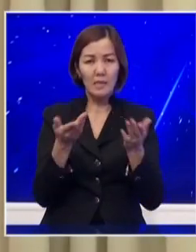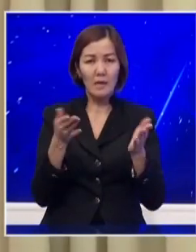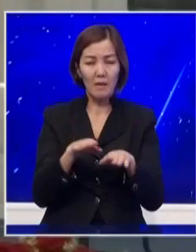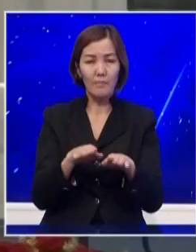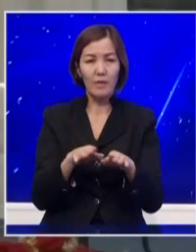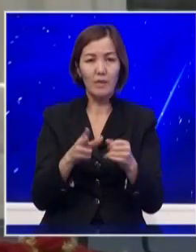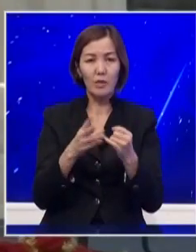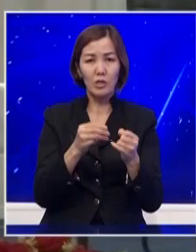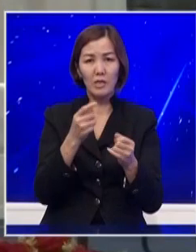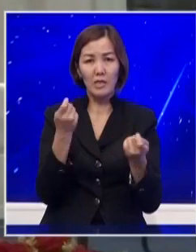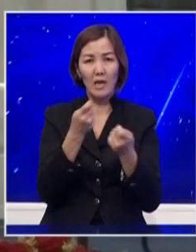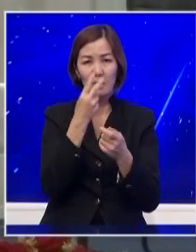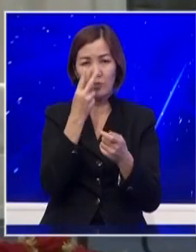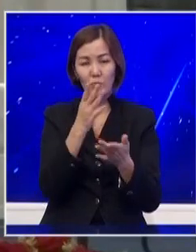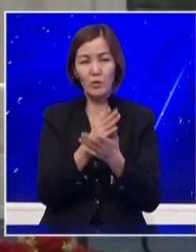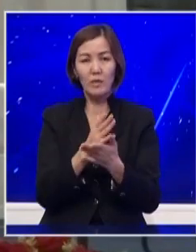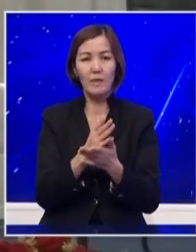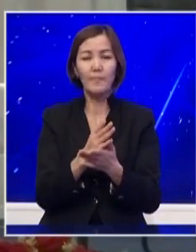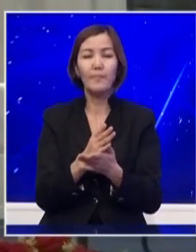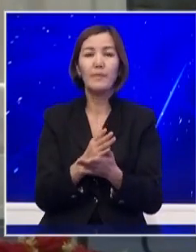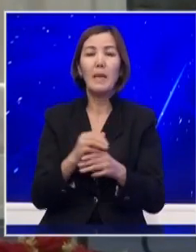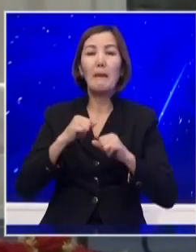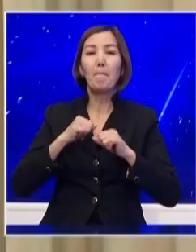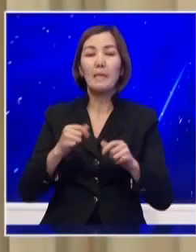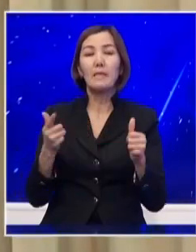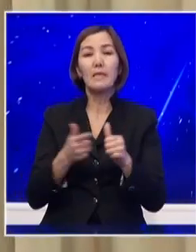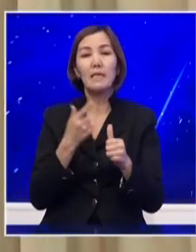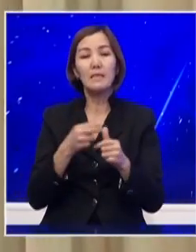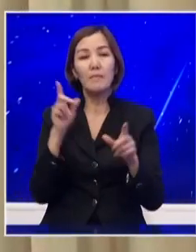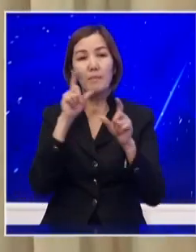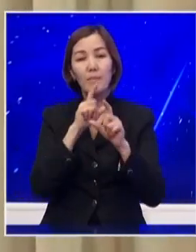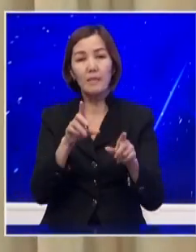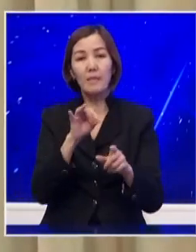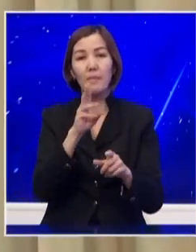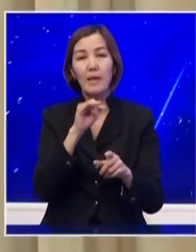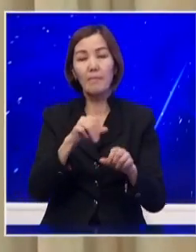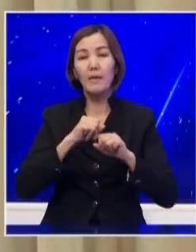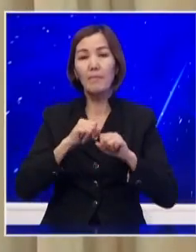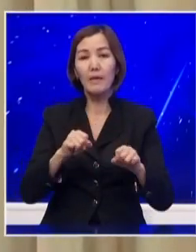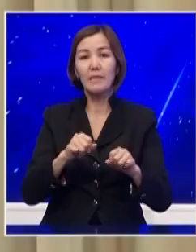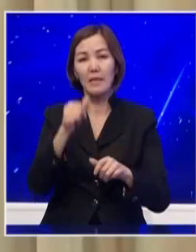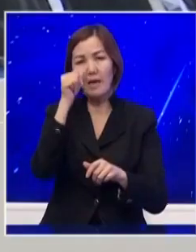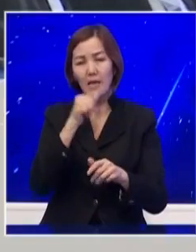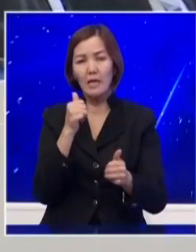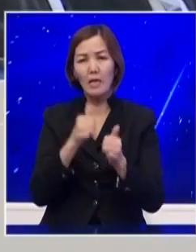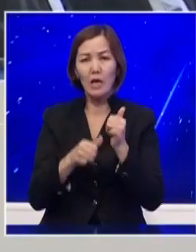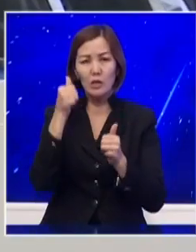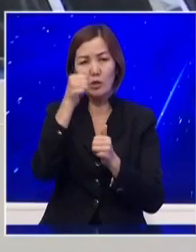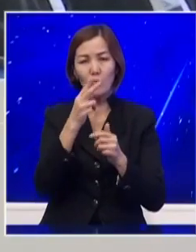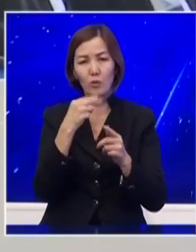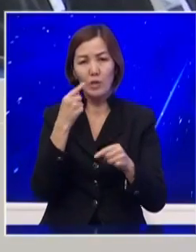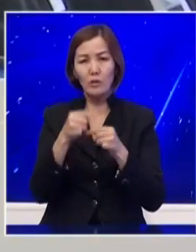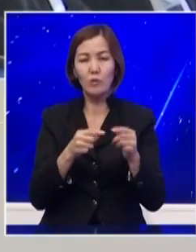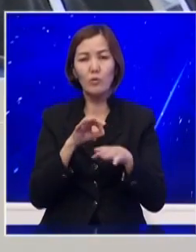қалды. Айта кетсек, Есік қаласындағы Батыр атымен аталған бұл орта мектепте Райымбек Батыр айлығы жыл сайын дәстүрлі түрде